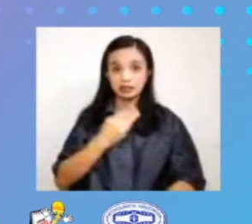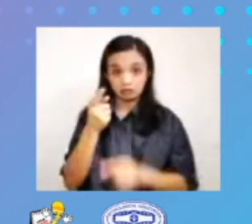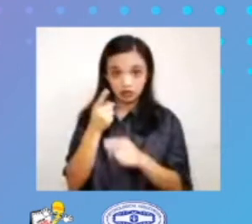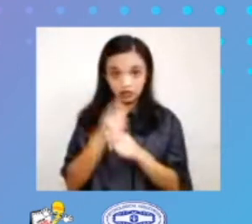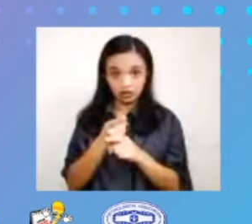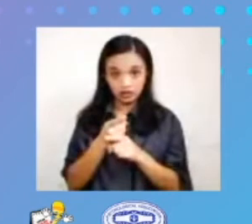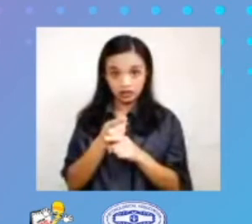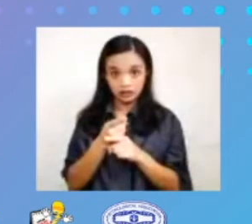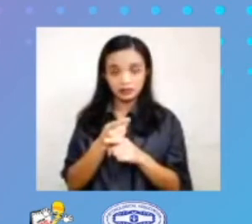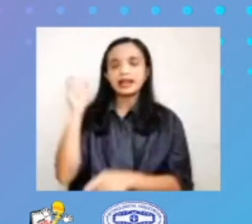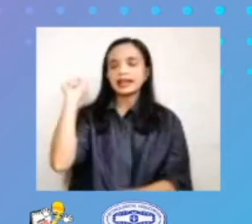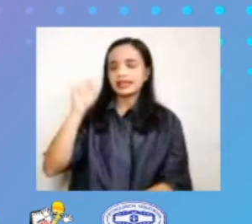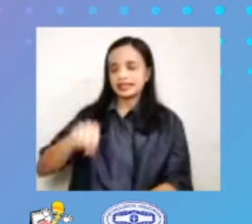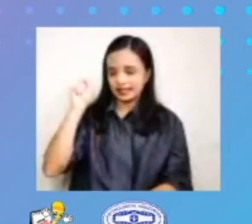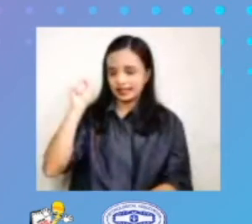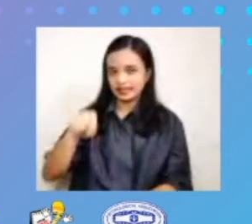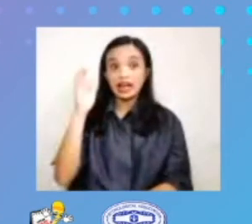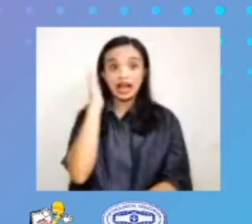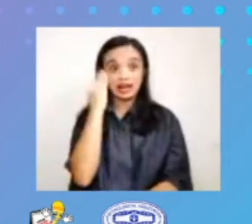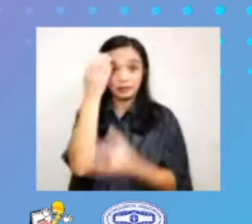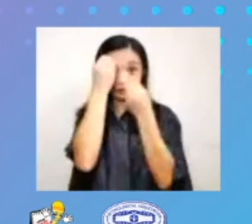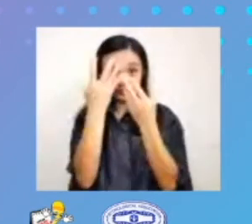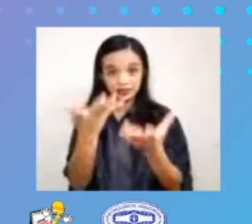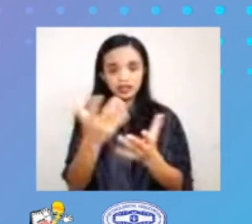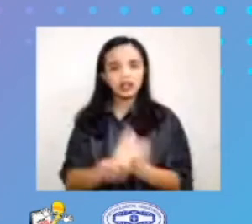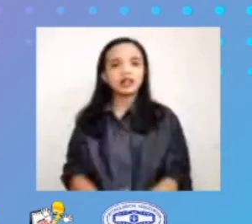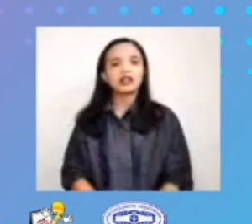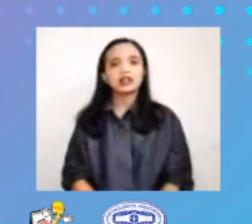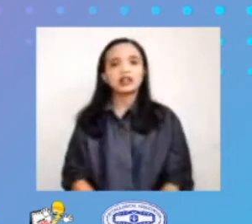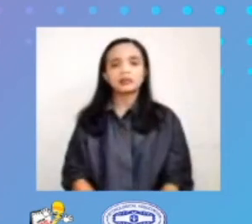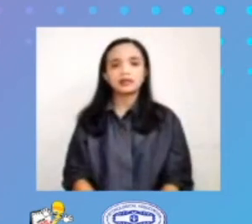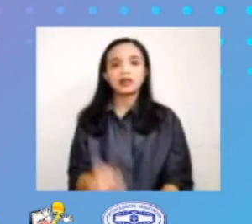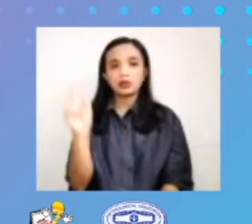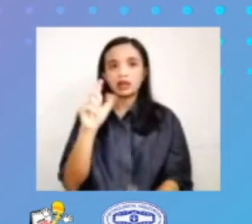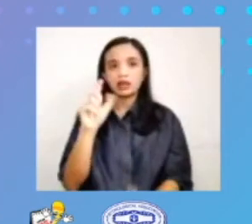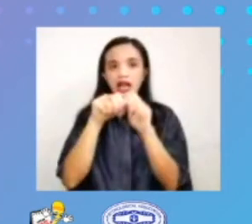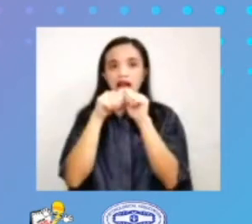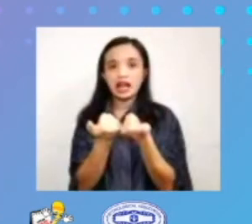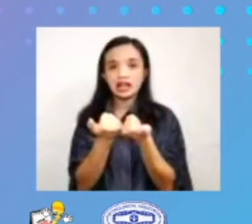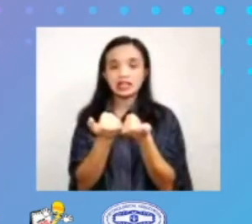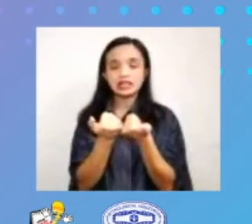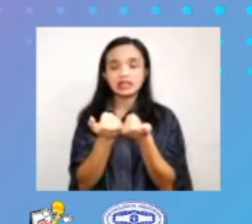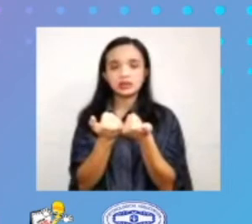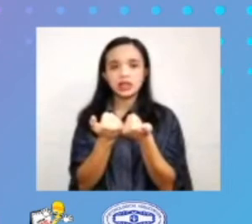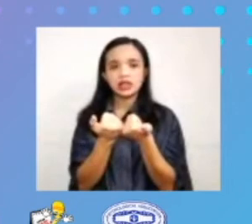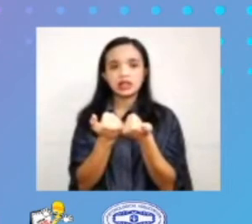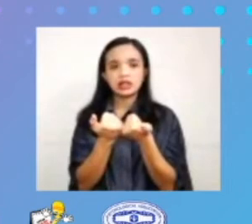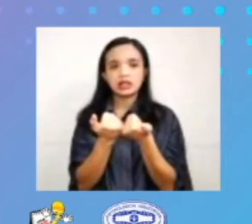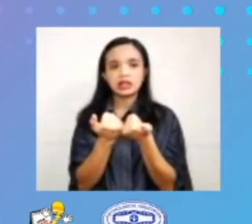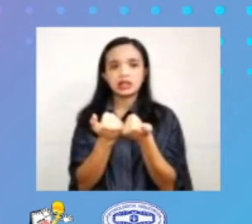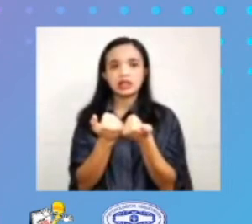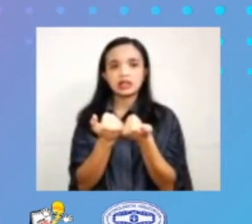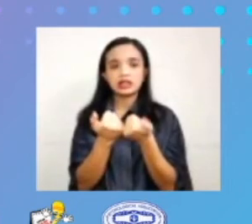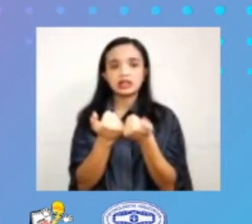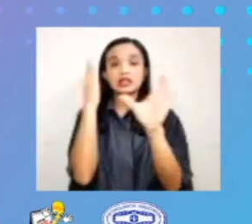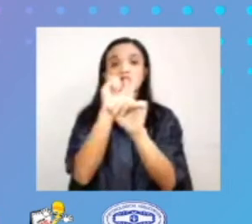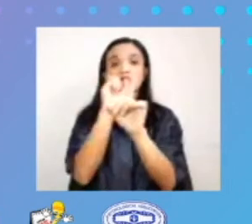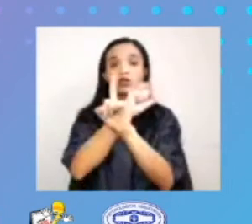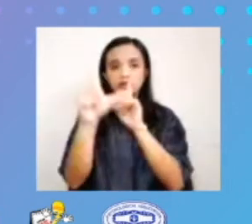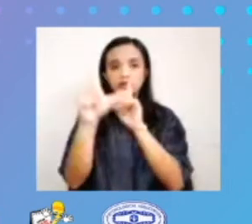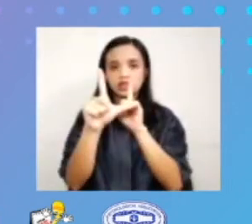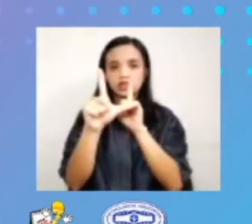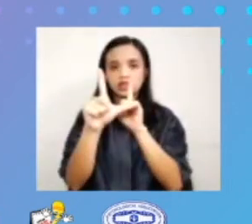also being secreted when you do movements. So, yes, parang for example, na-improve po